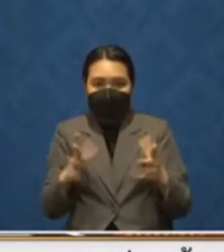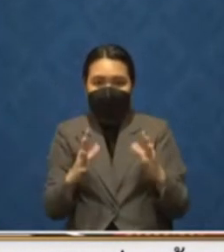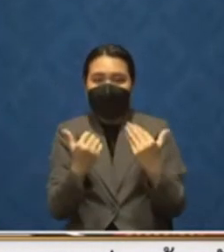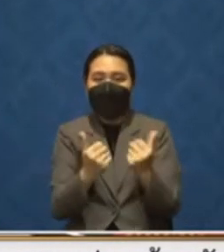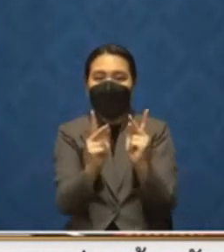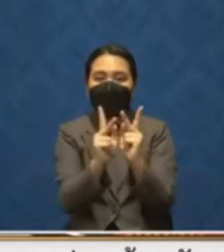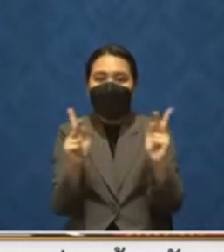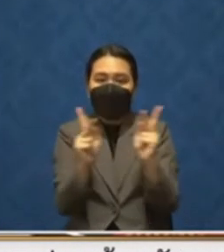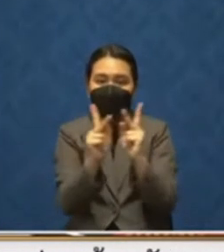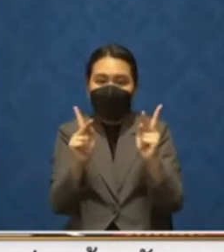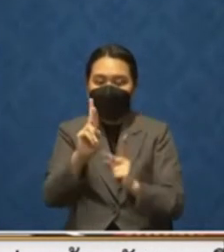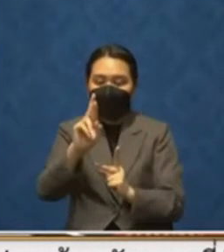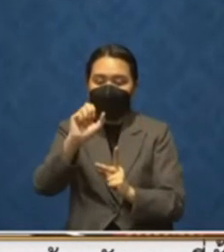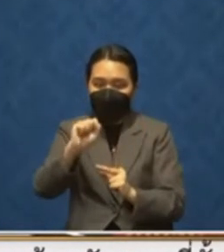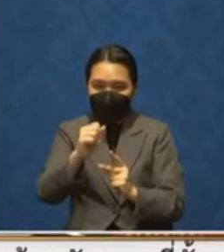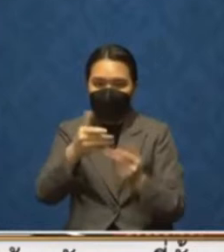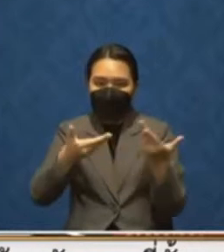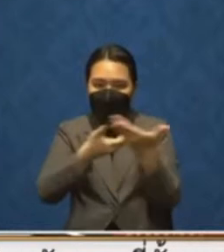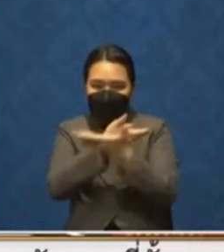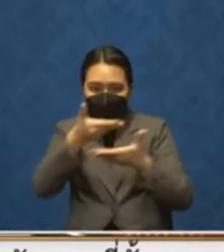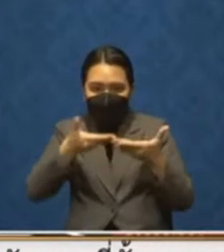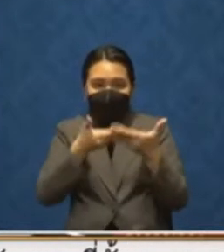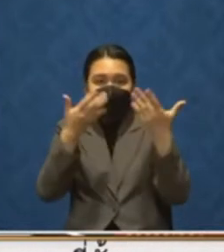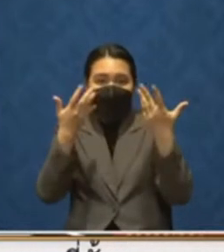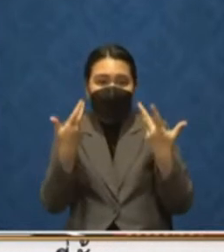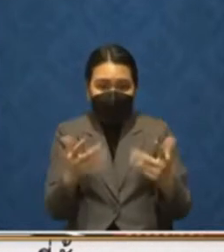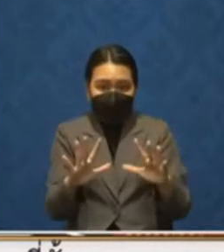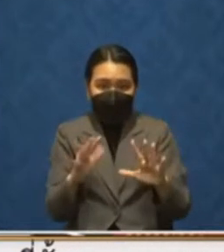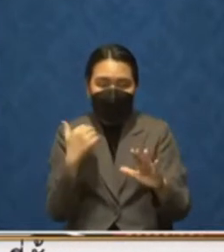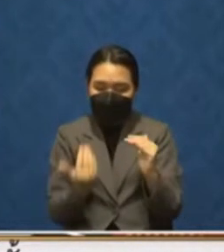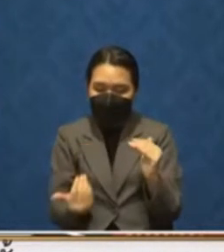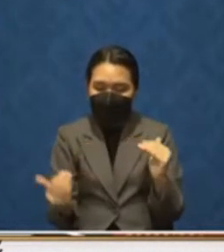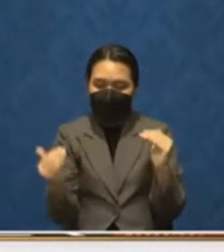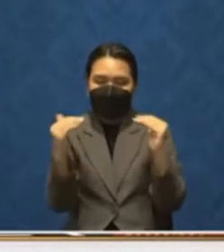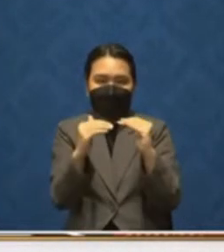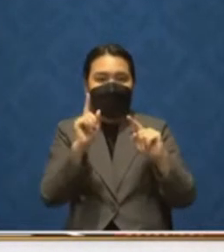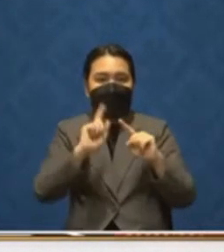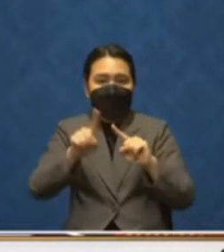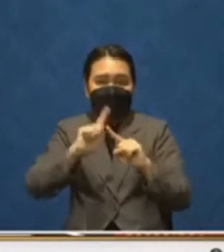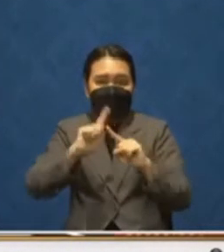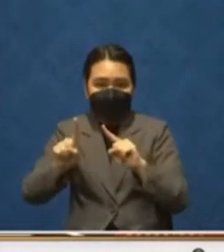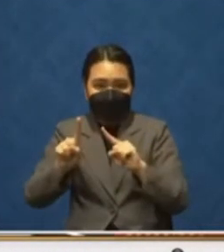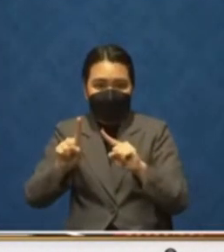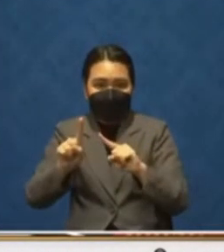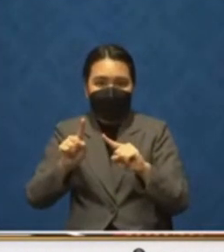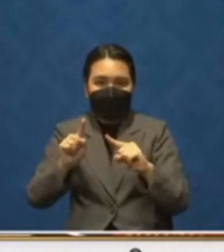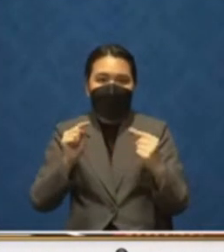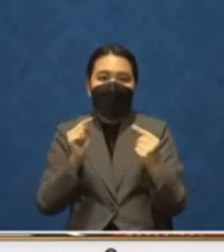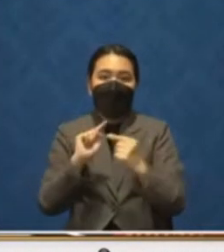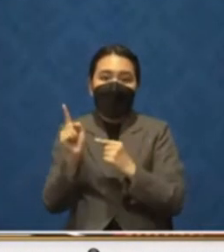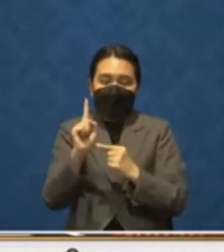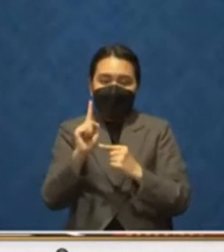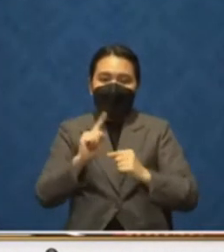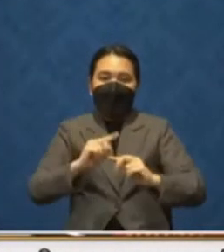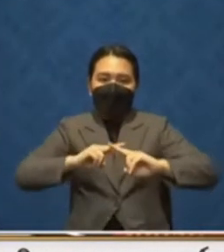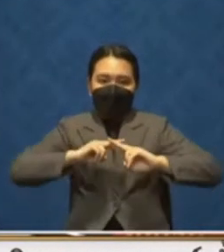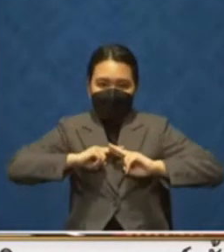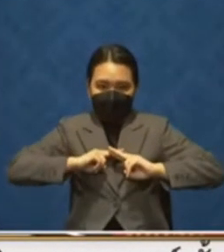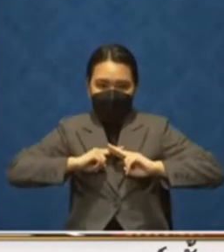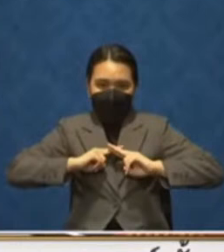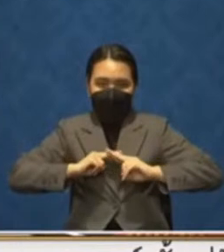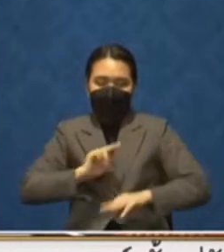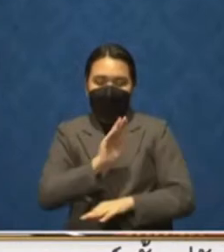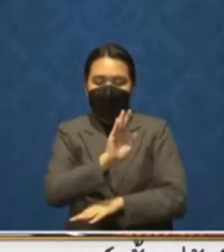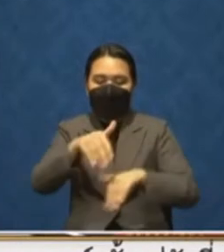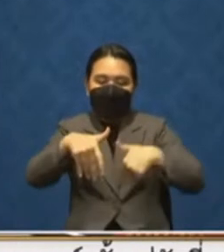พวกเราจะดำเนินคดีในการละเมิดสิทธิส่วนบุคคลในการละเมิดความเป็นส่วนตัวของพี่น้องประชาชนแน่